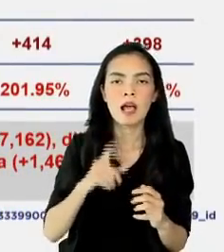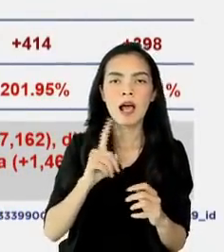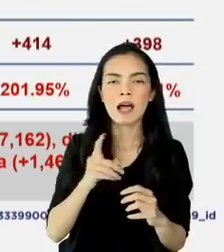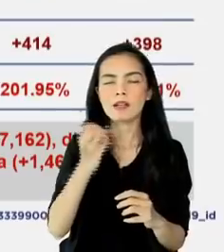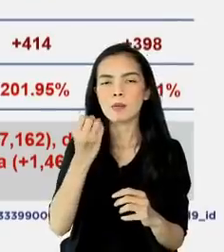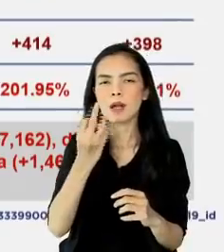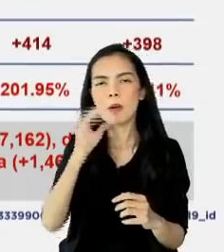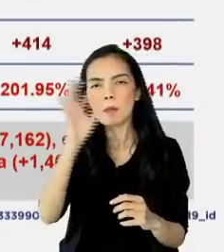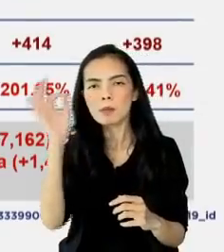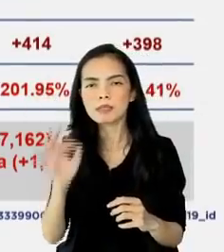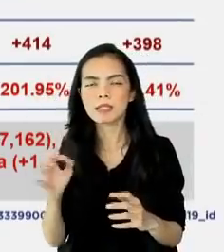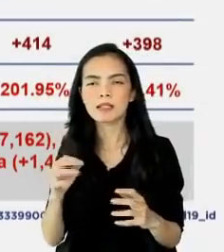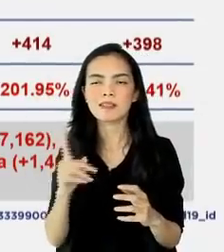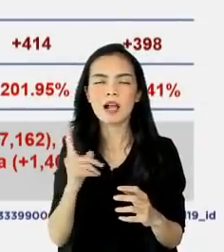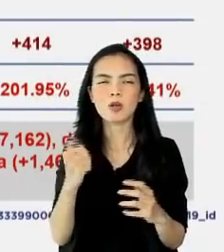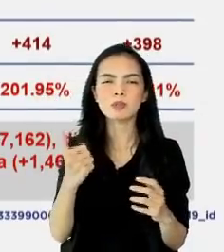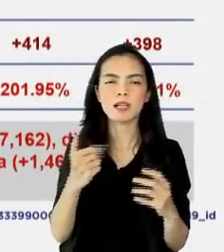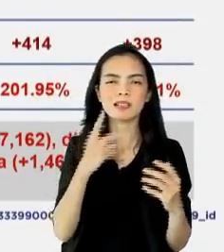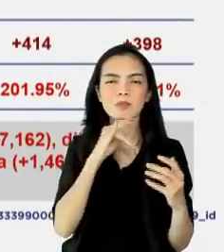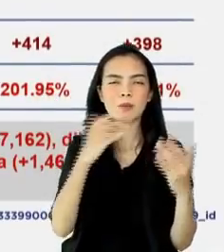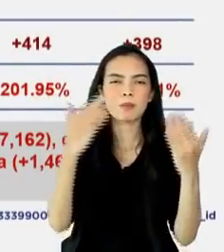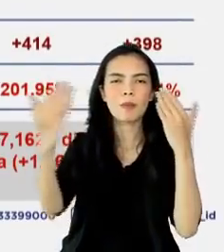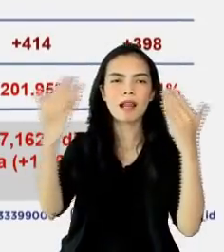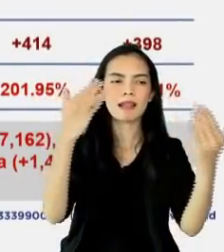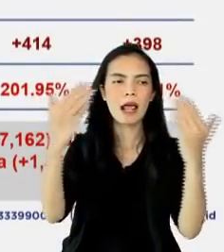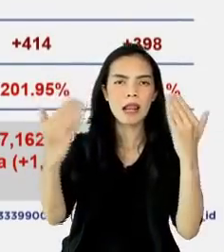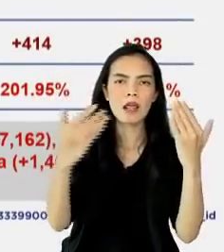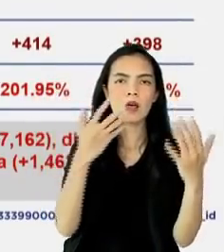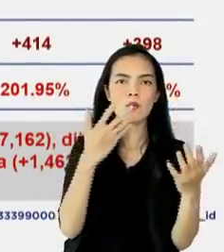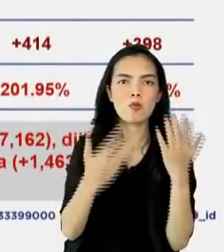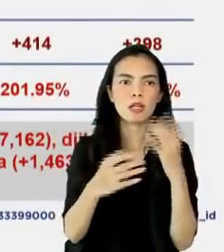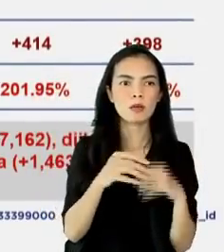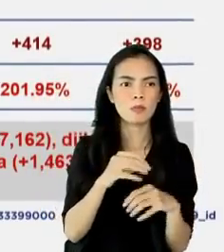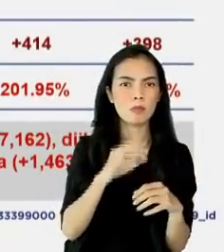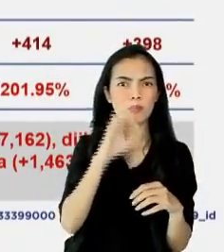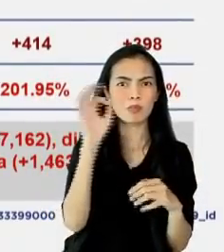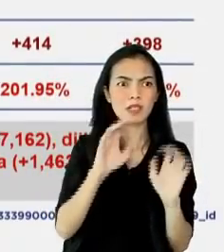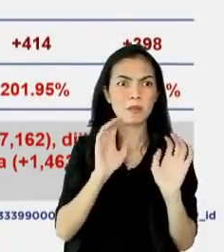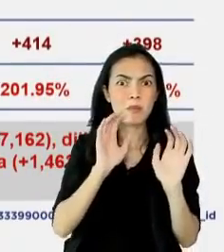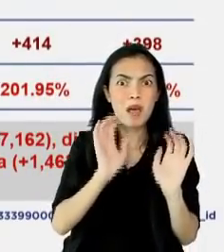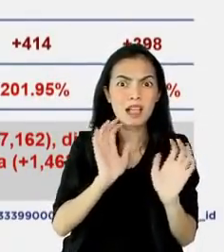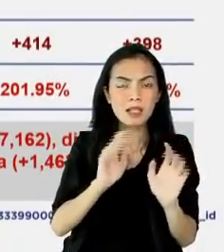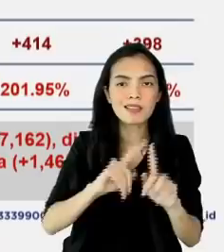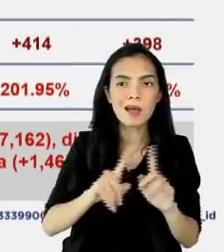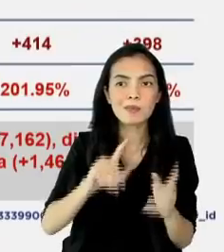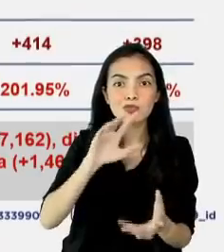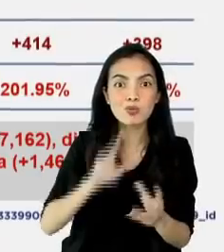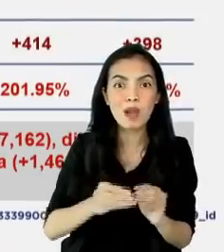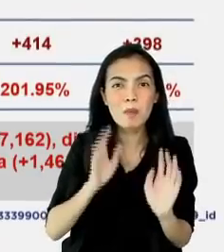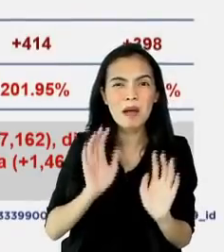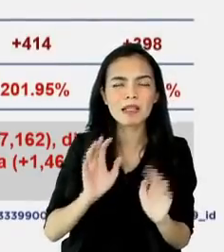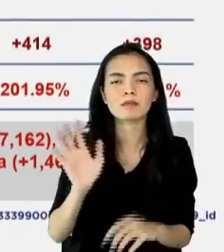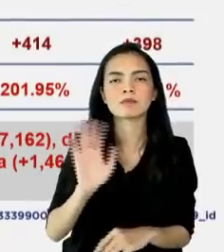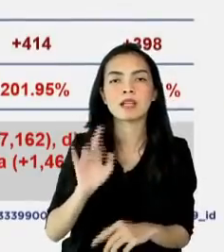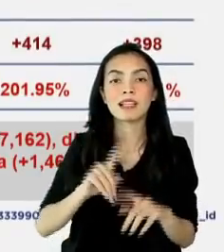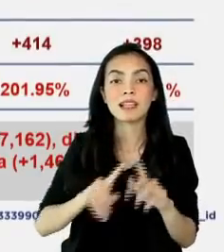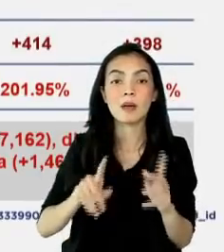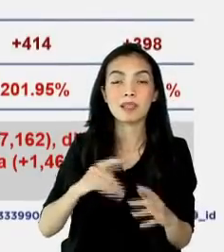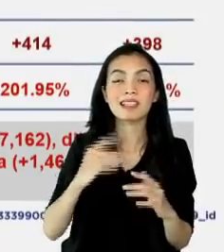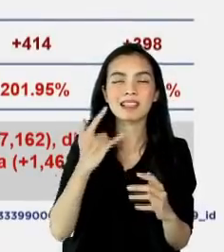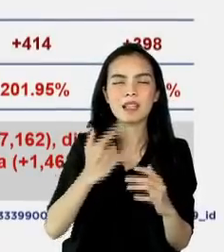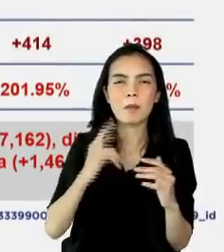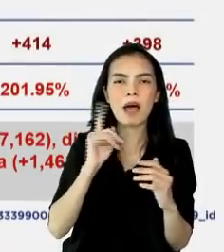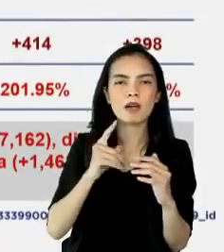dengan harapan dua-duanya bisa kita lihat gitu. Bisa jadi persentasenya besar, angkanya belum tentu besar. Tapi tetap ini adalah kenaikan yang